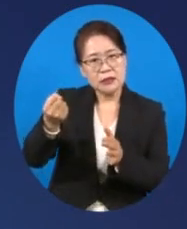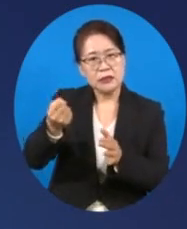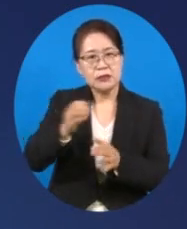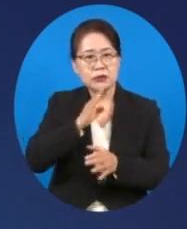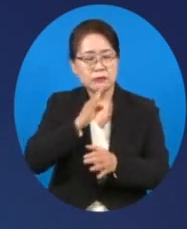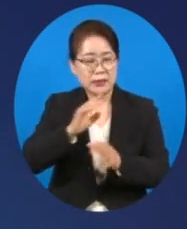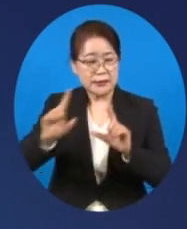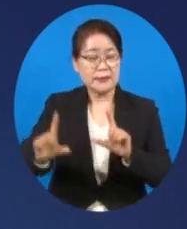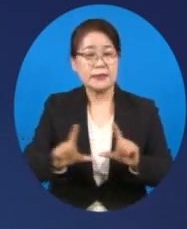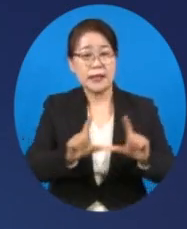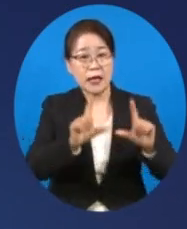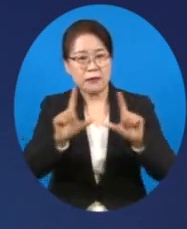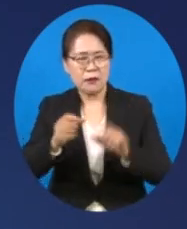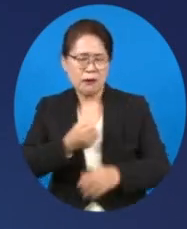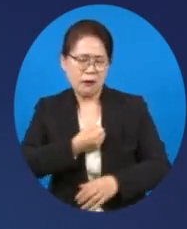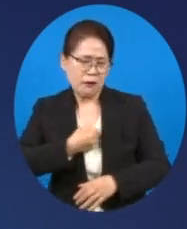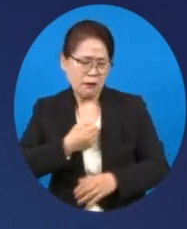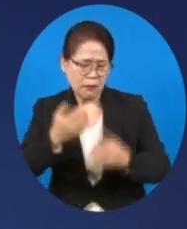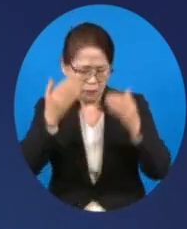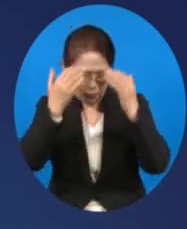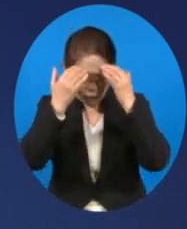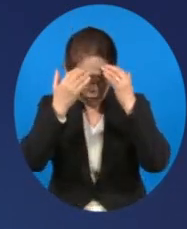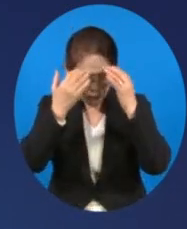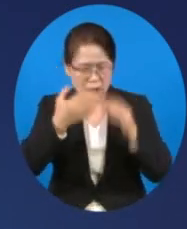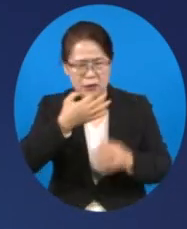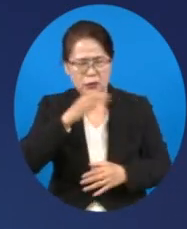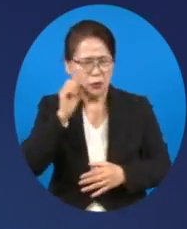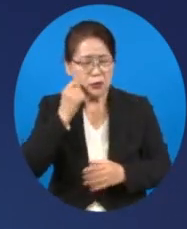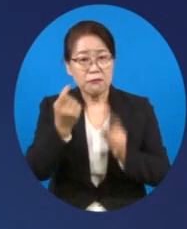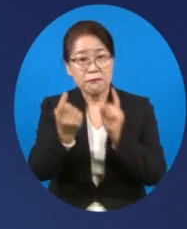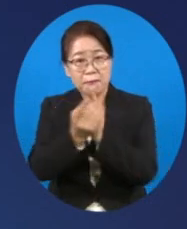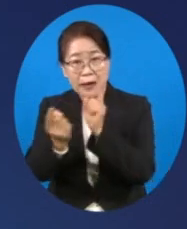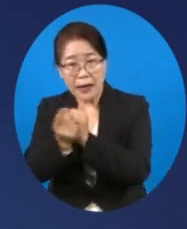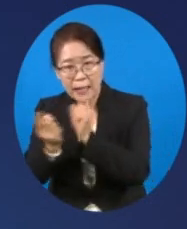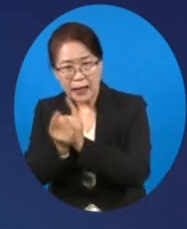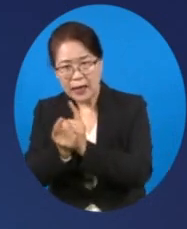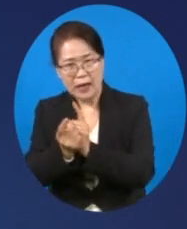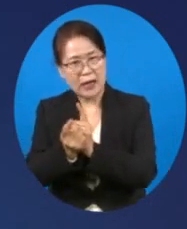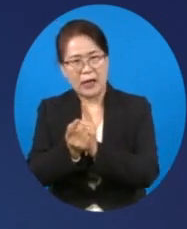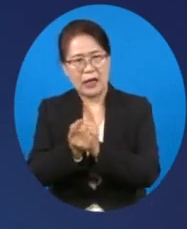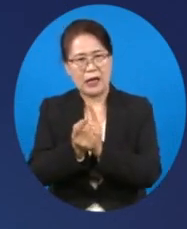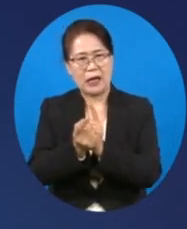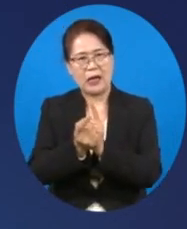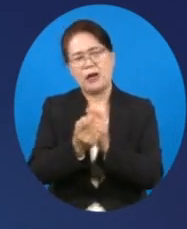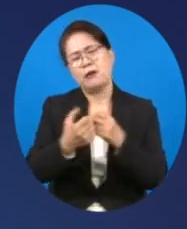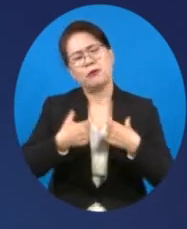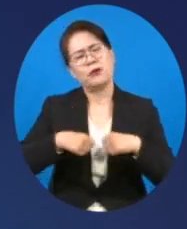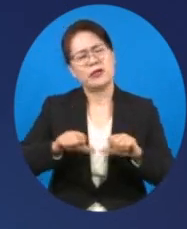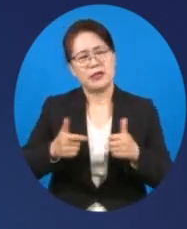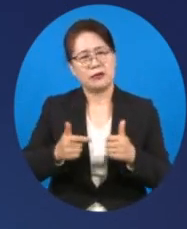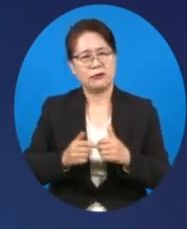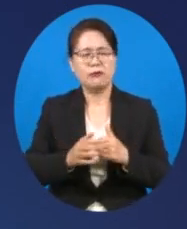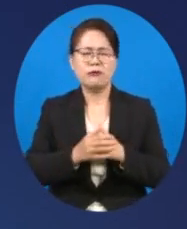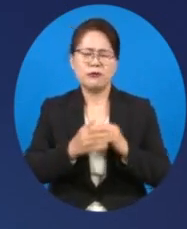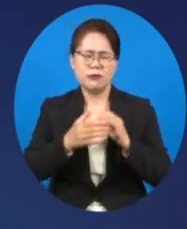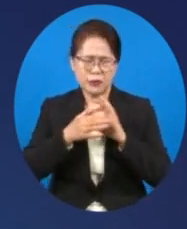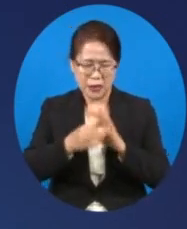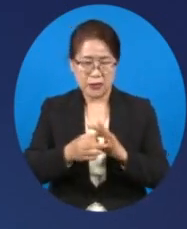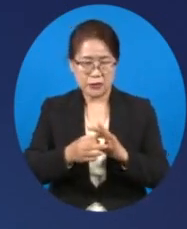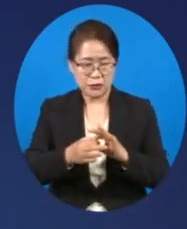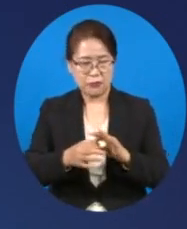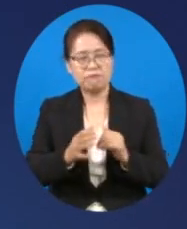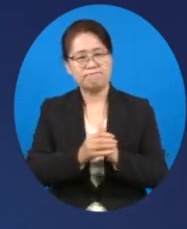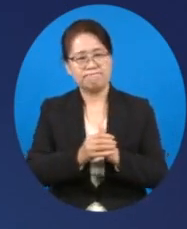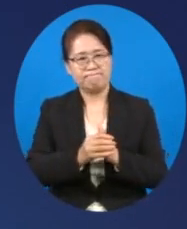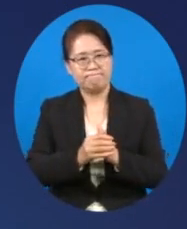정말 우리의 삶 가운데 고난이 있고 환란이 있고 박해가 있어도 꺾이지 않는 마음을 가지고 끊임없이 전진할